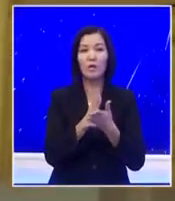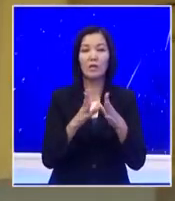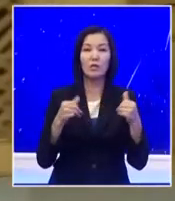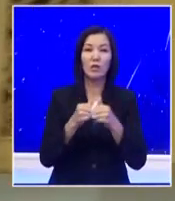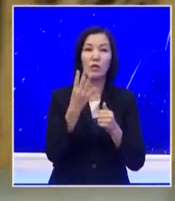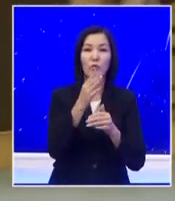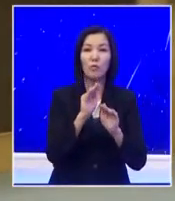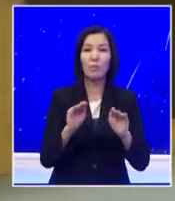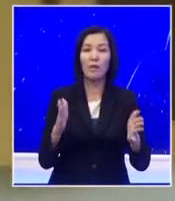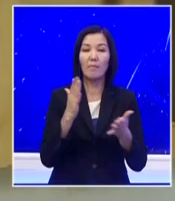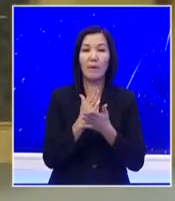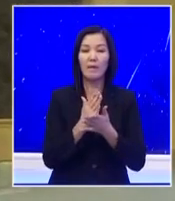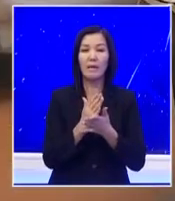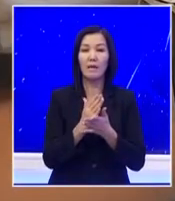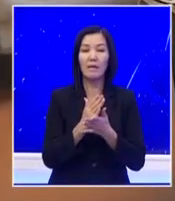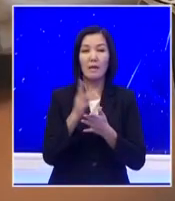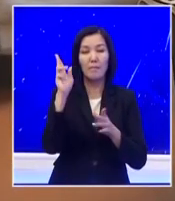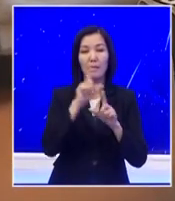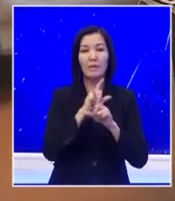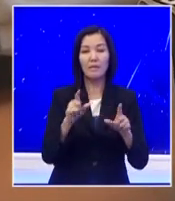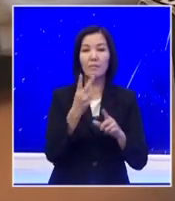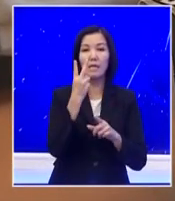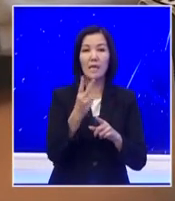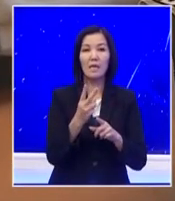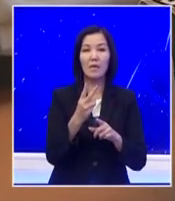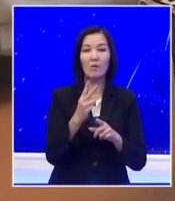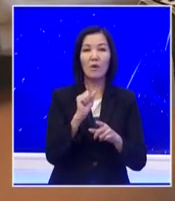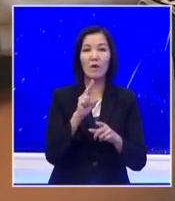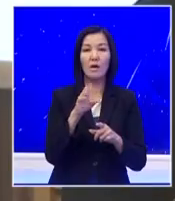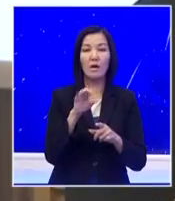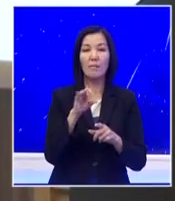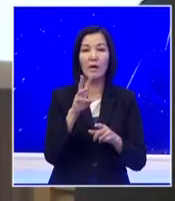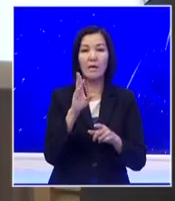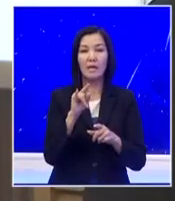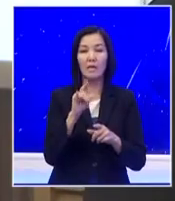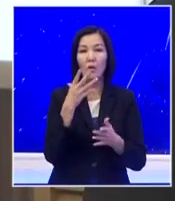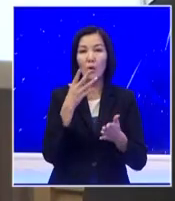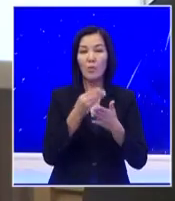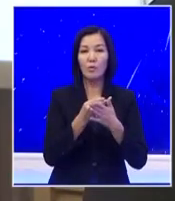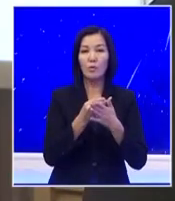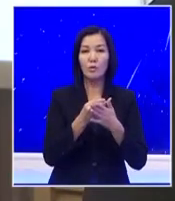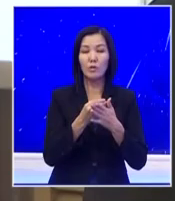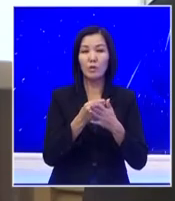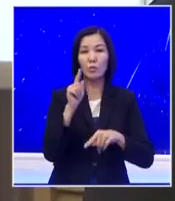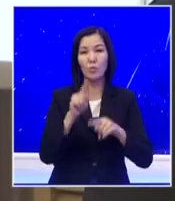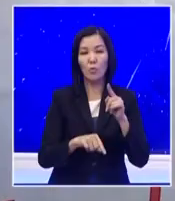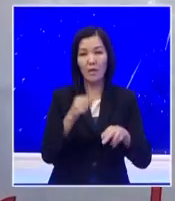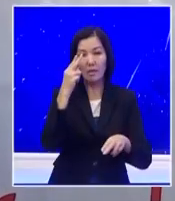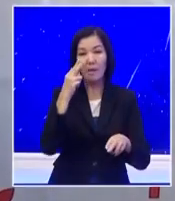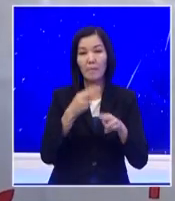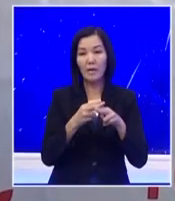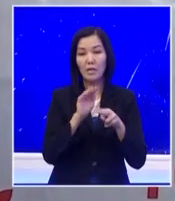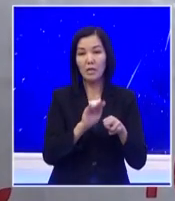4 бала бар. 4-ші де мектеп жасында. Оның екеуі Ақмарал Қазхан қызының туған інісі. Өз қамқорлығын алған.